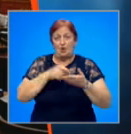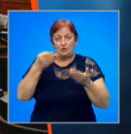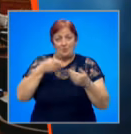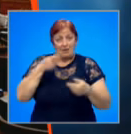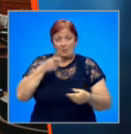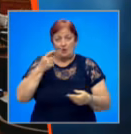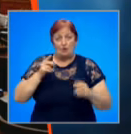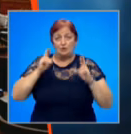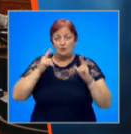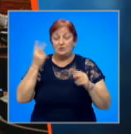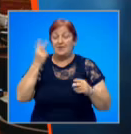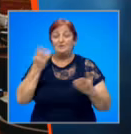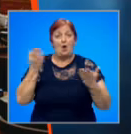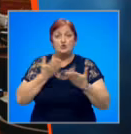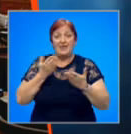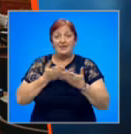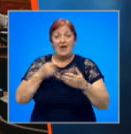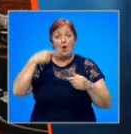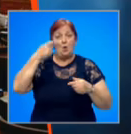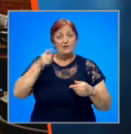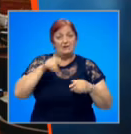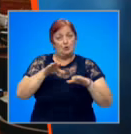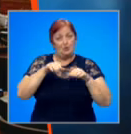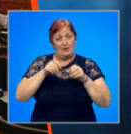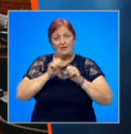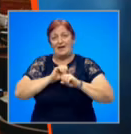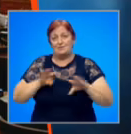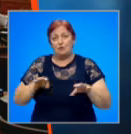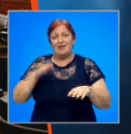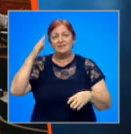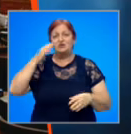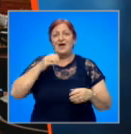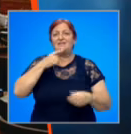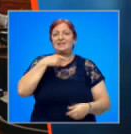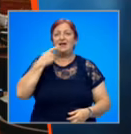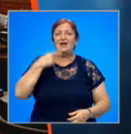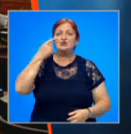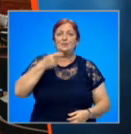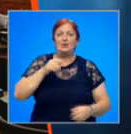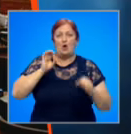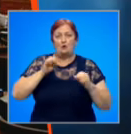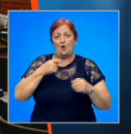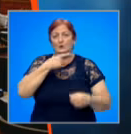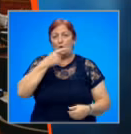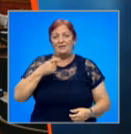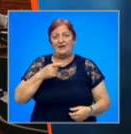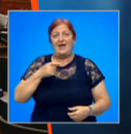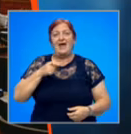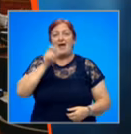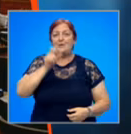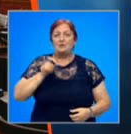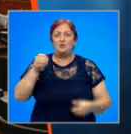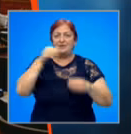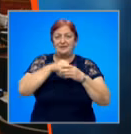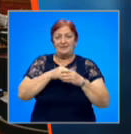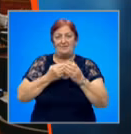тогава, когато се гласува на второ четене. Утре, след като парламентът бъде разпуснат, държавният глава ще бъде готов да обяви и персоналния